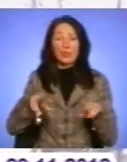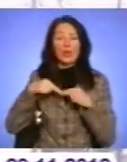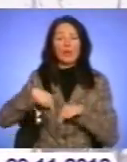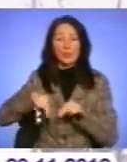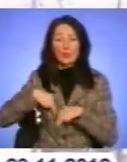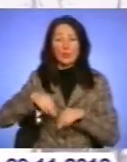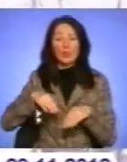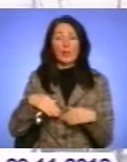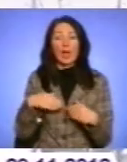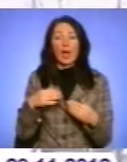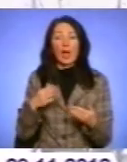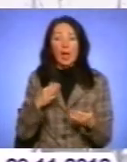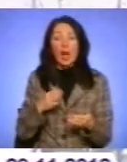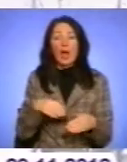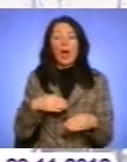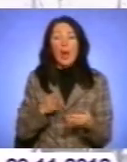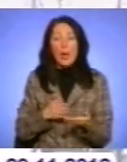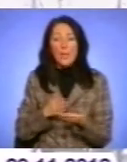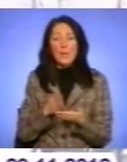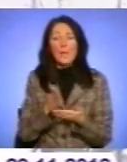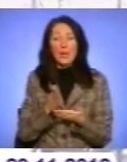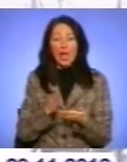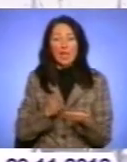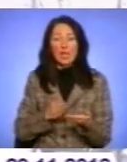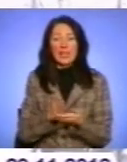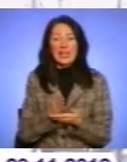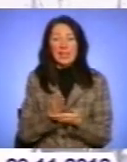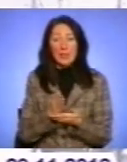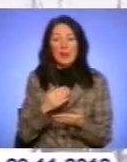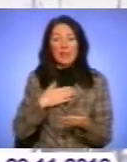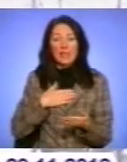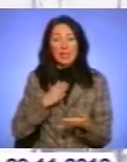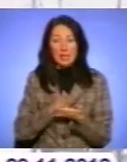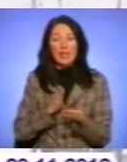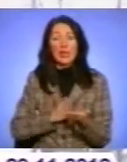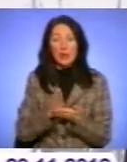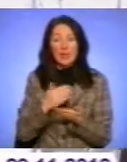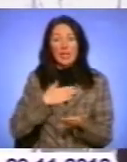Приділені направлення, на наш взгляд, перспективні.